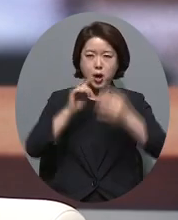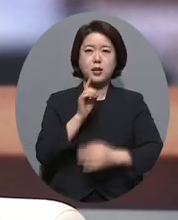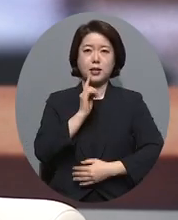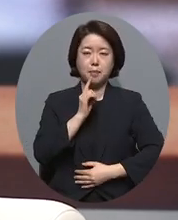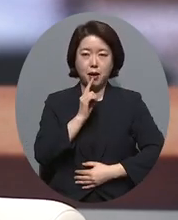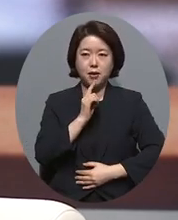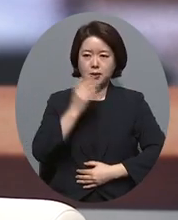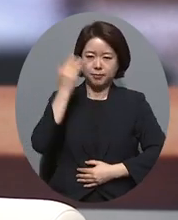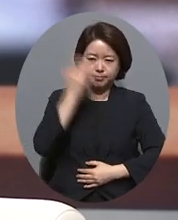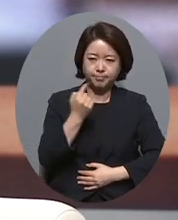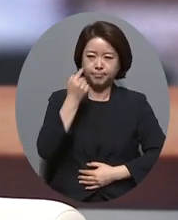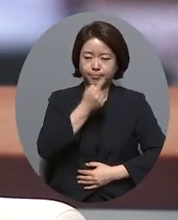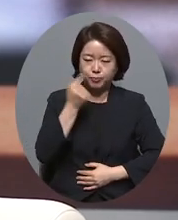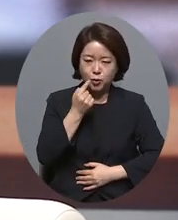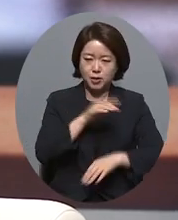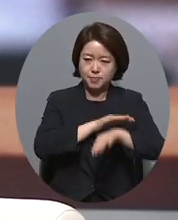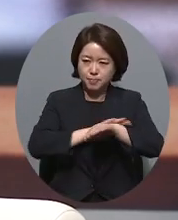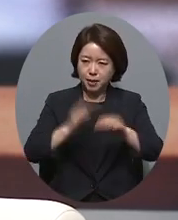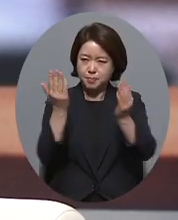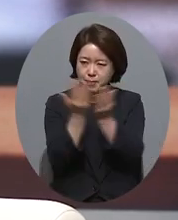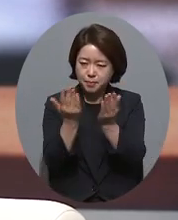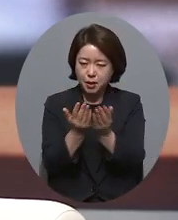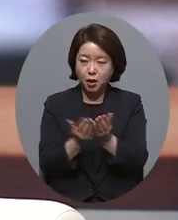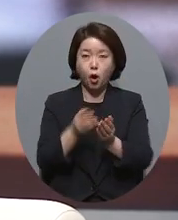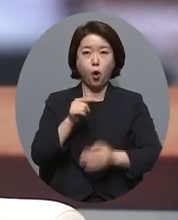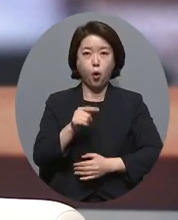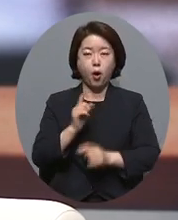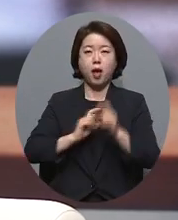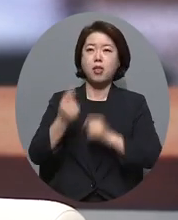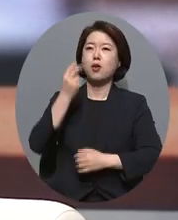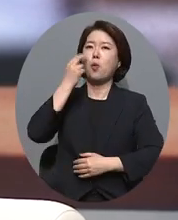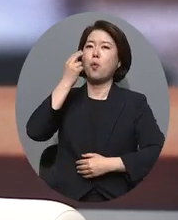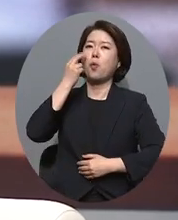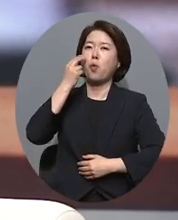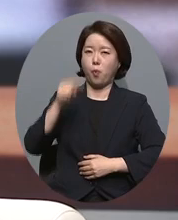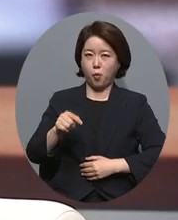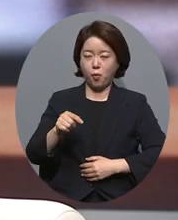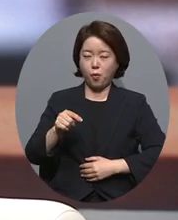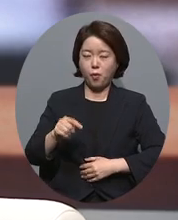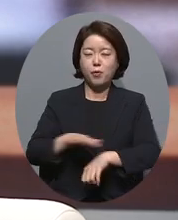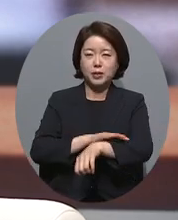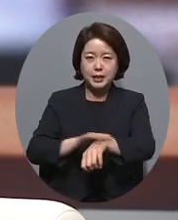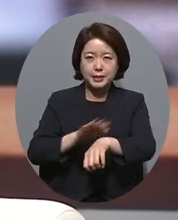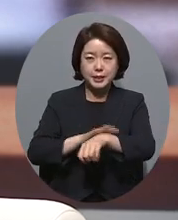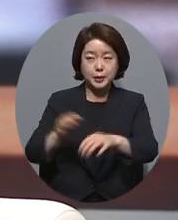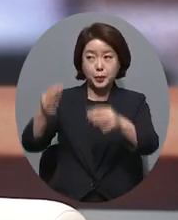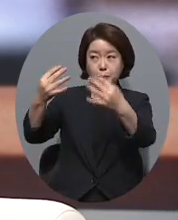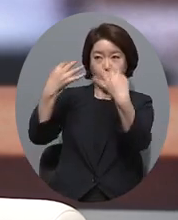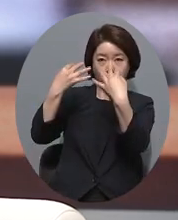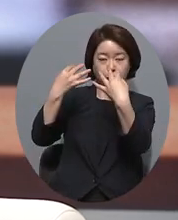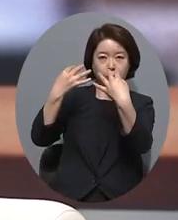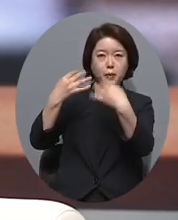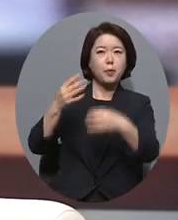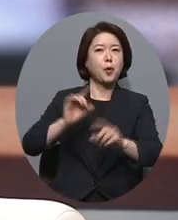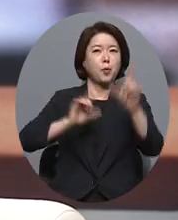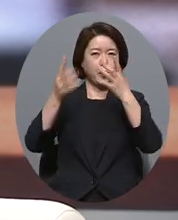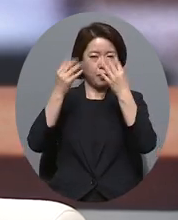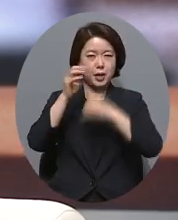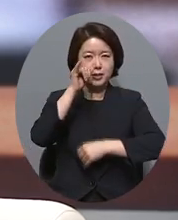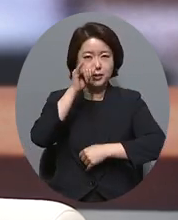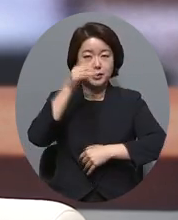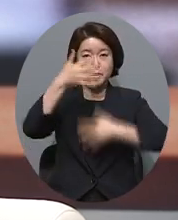정연한 논리 여기에 유머까지 덧붙여지면서 시청자들을 사로잡는 모습을 보였습니다 당시 모습 잠깐